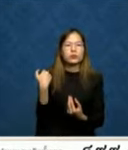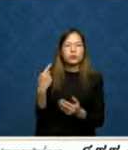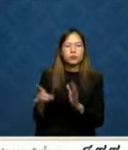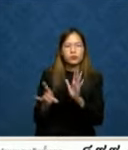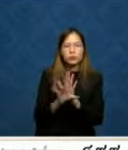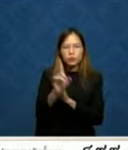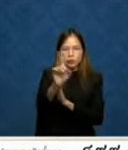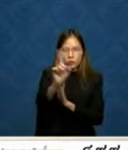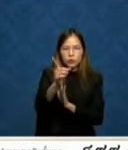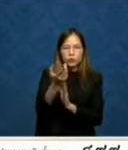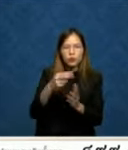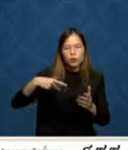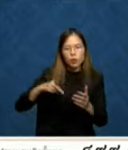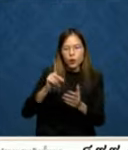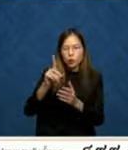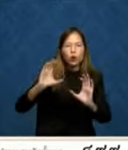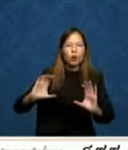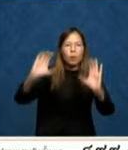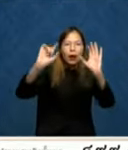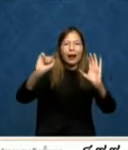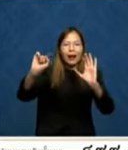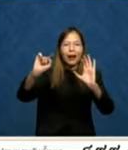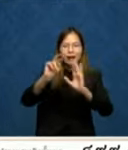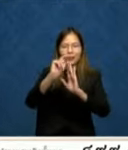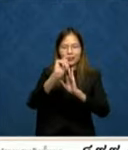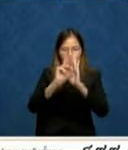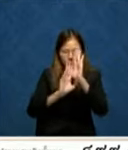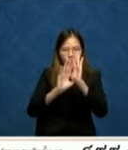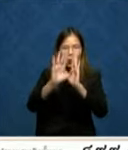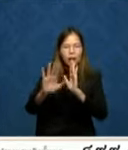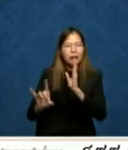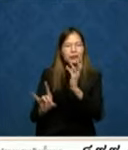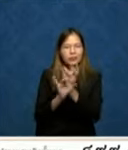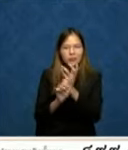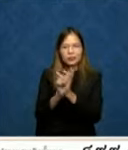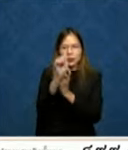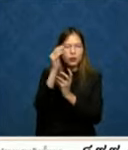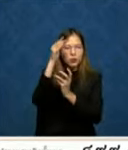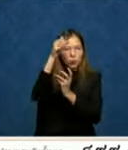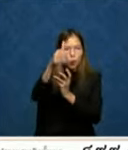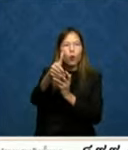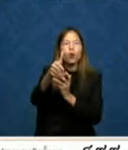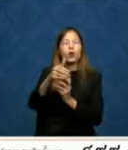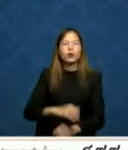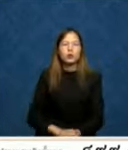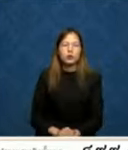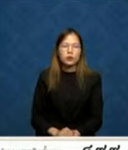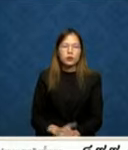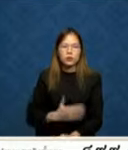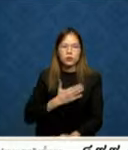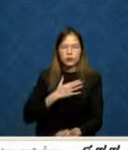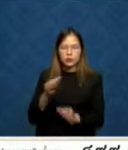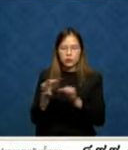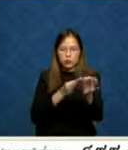นประโยชน์กับรัฐในการกำหนดนโยบายให้มีประสิทธิภาพมากขึ้นในอนาคตผมต้องเรีย